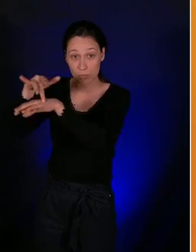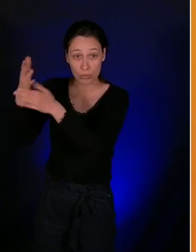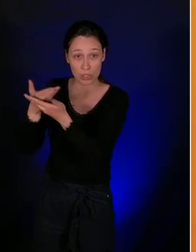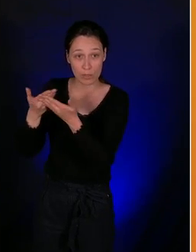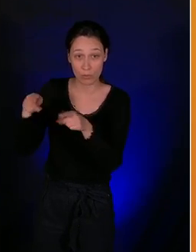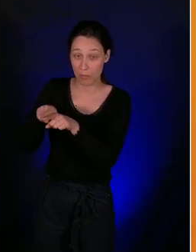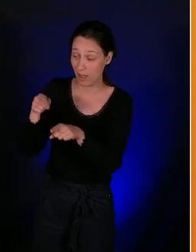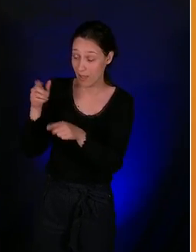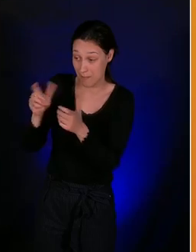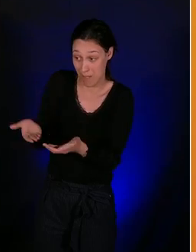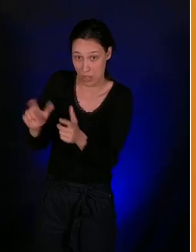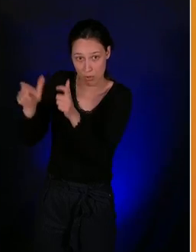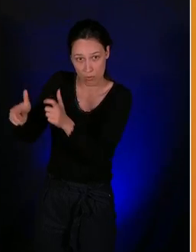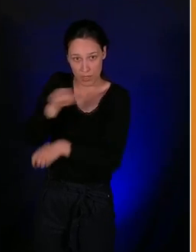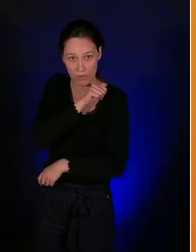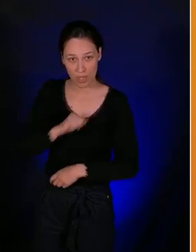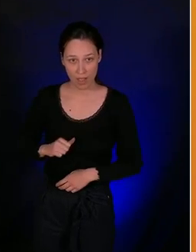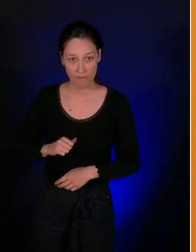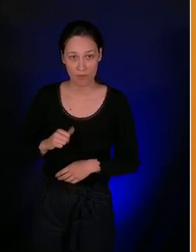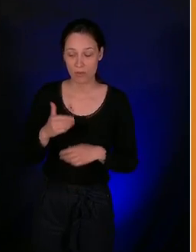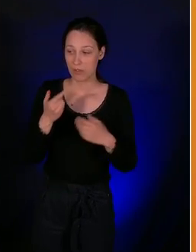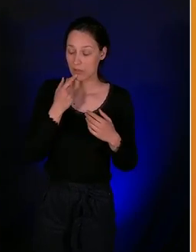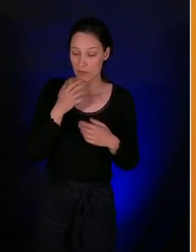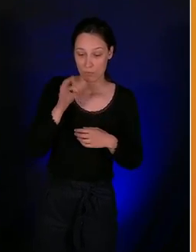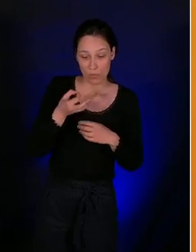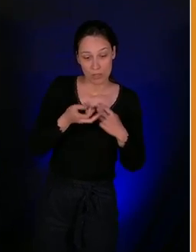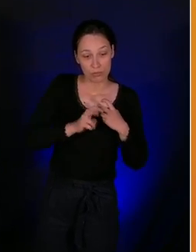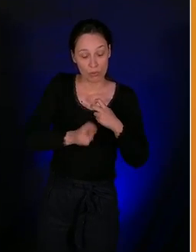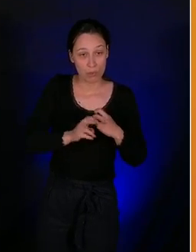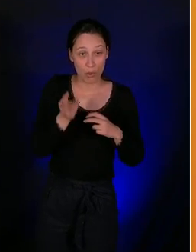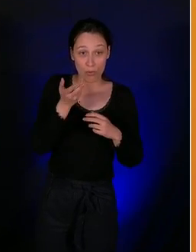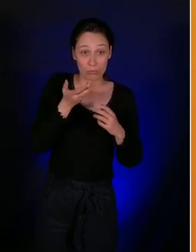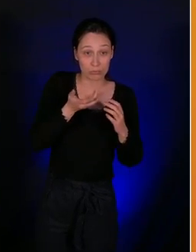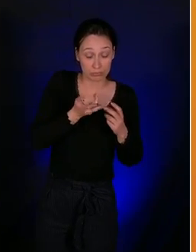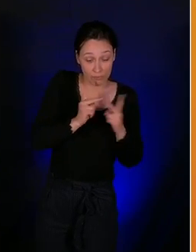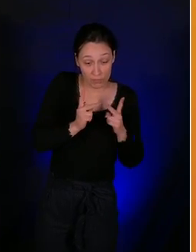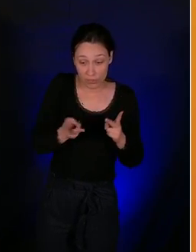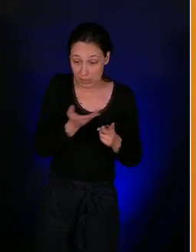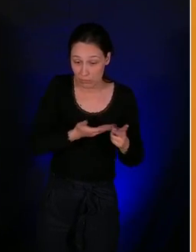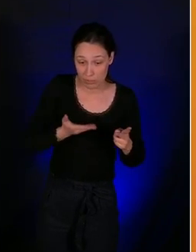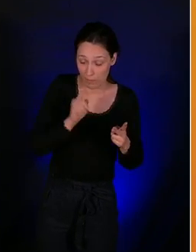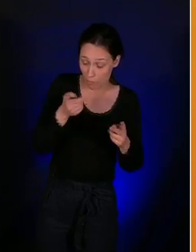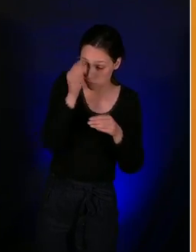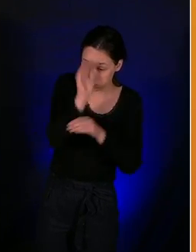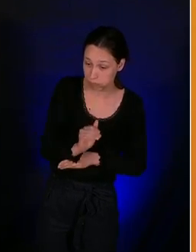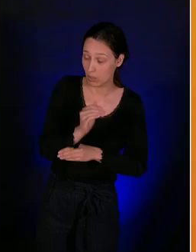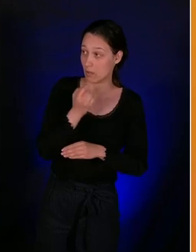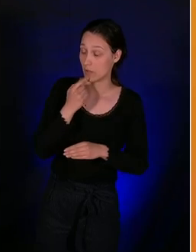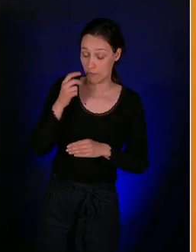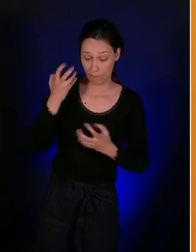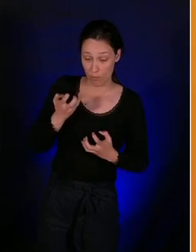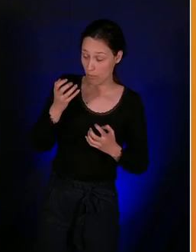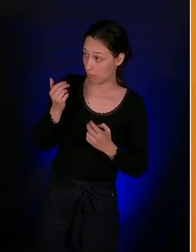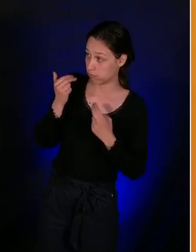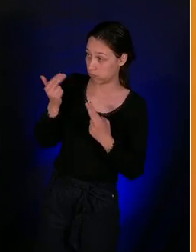déjà dans les transports urbains. C'est donc pour cela que pour ne plus subir et apporter une réponse revendicative offensive, la